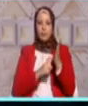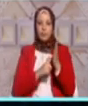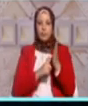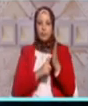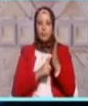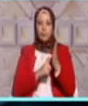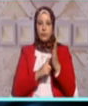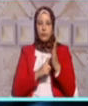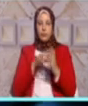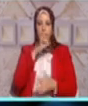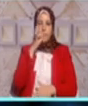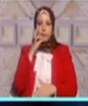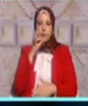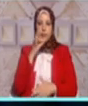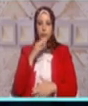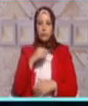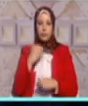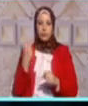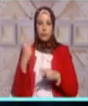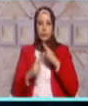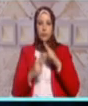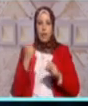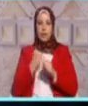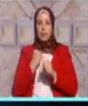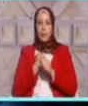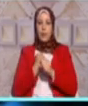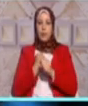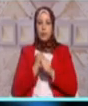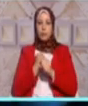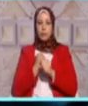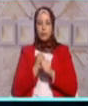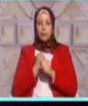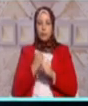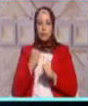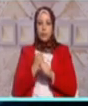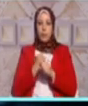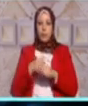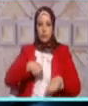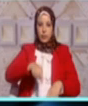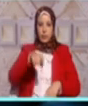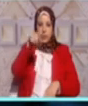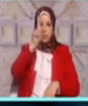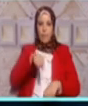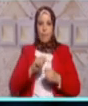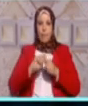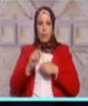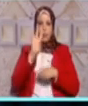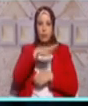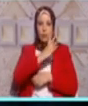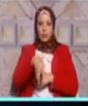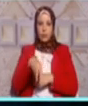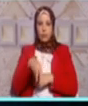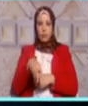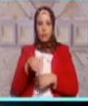لو في أي أعمال طارئة أثناء أو خلال اليوم بعيدا عن الخطة يعني من الممكن في